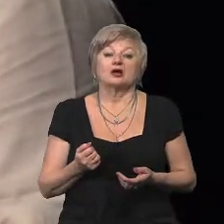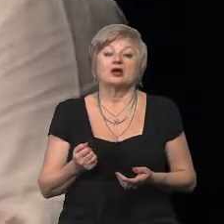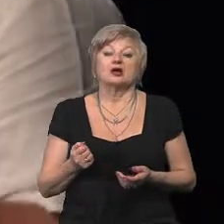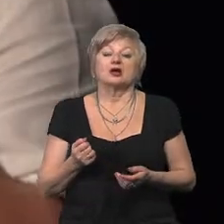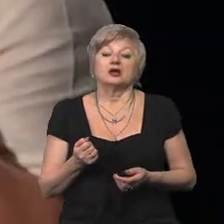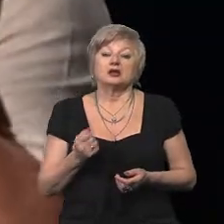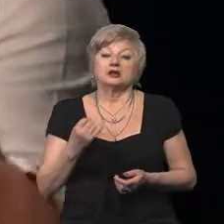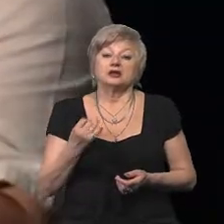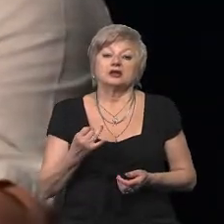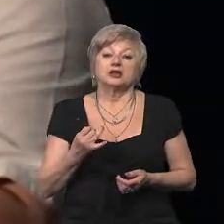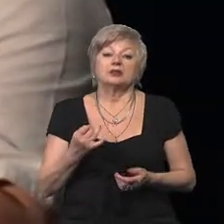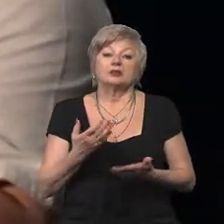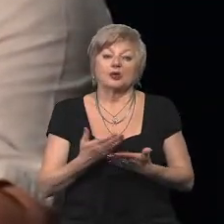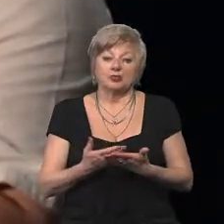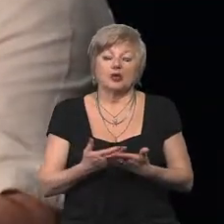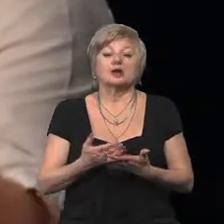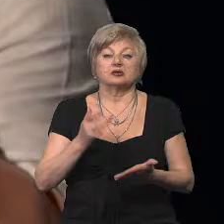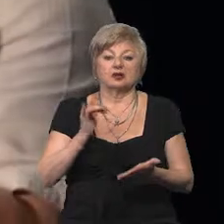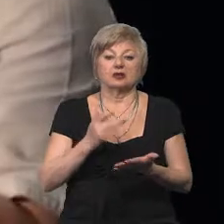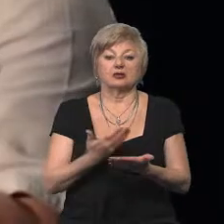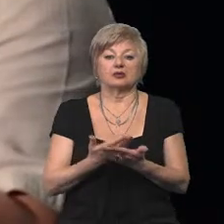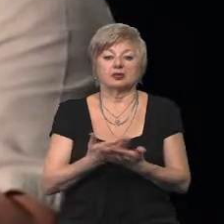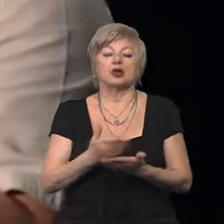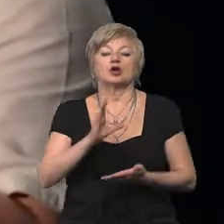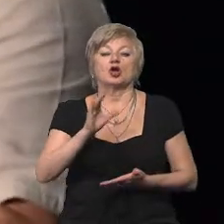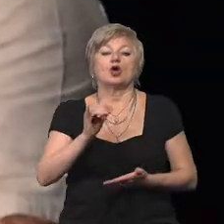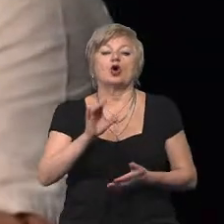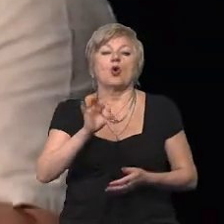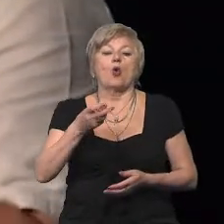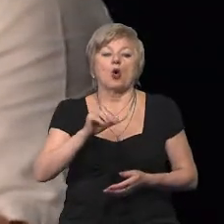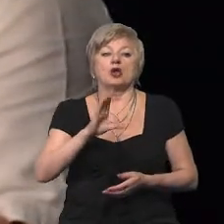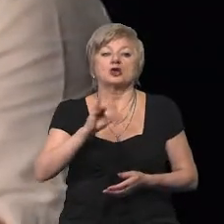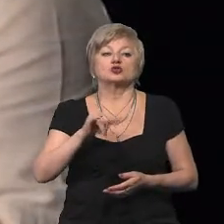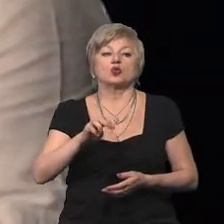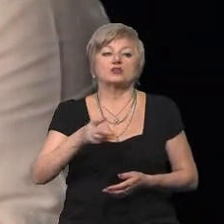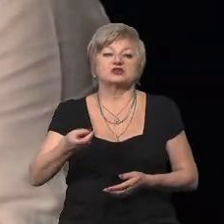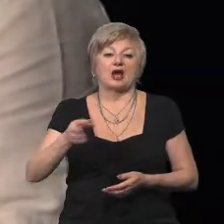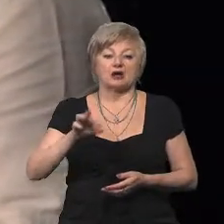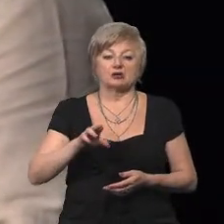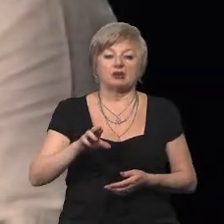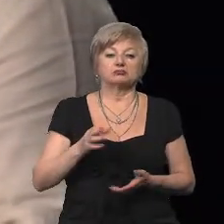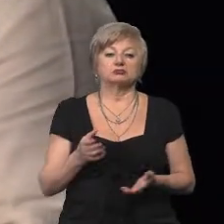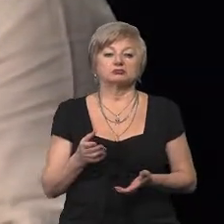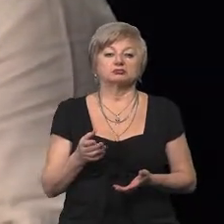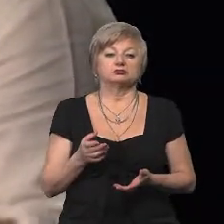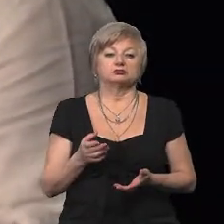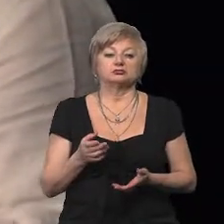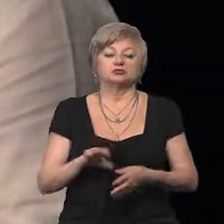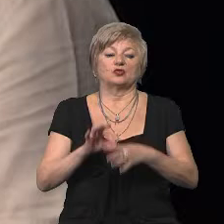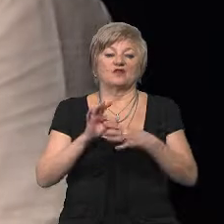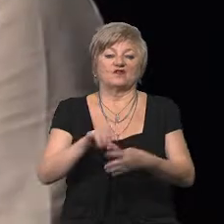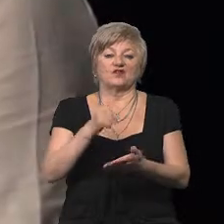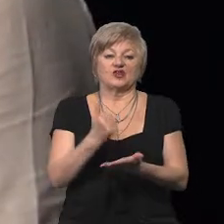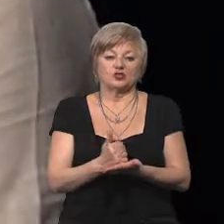да, на афише в центре Ольга Сумская, зритель видит Ольга Сумская, ставят цены выше